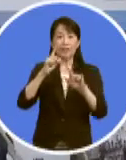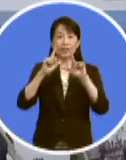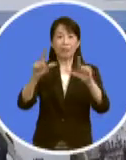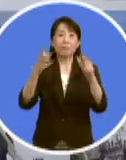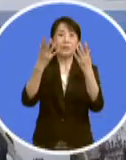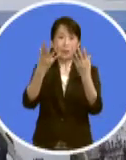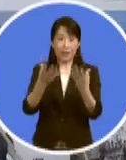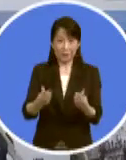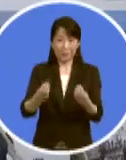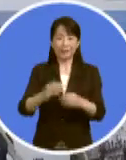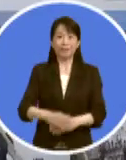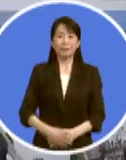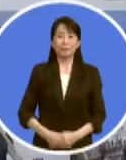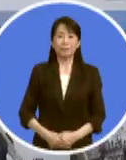からの発表は以上でございます